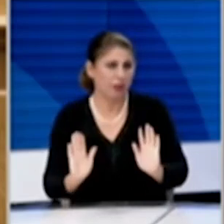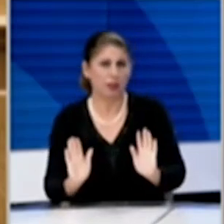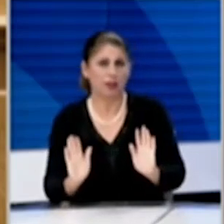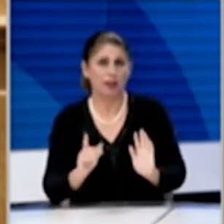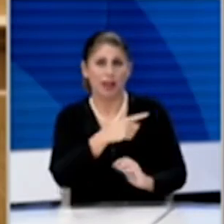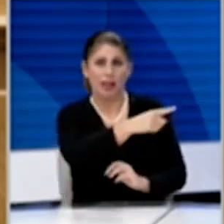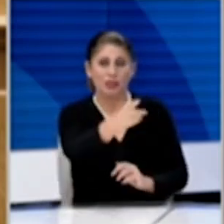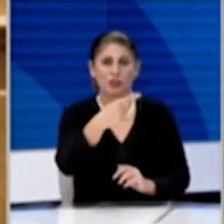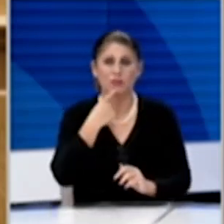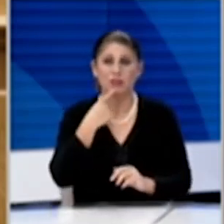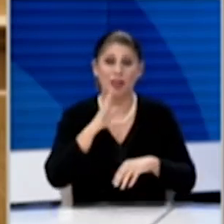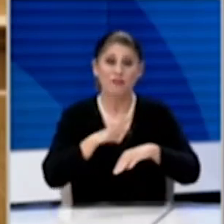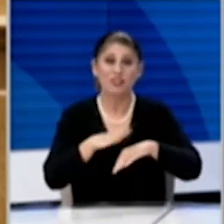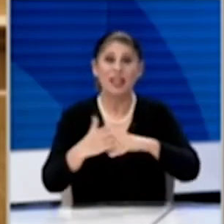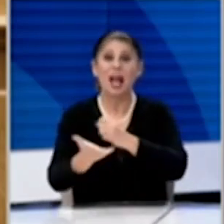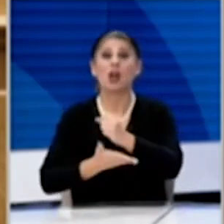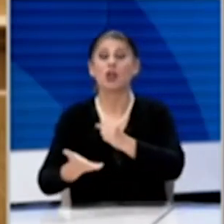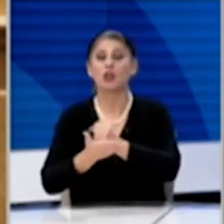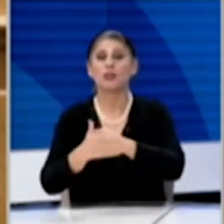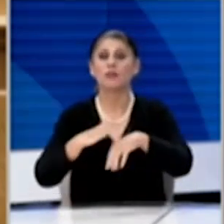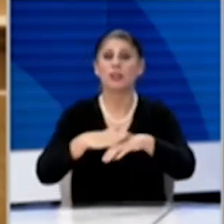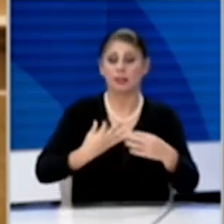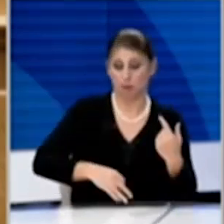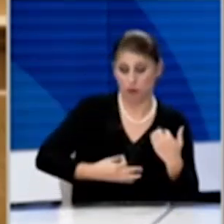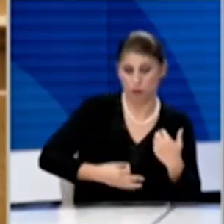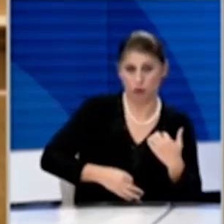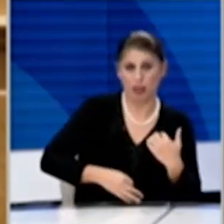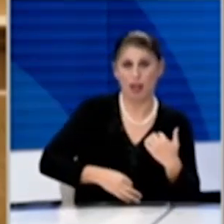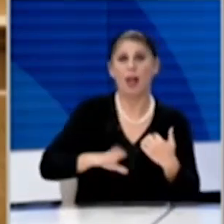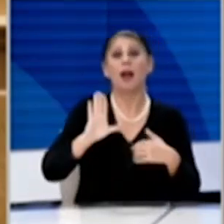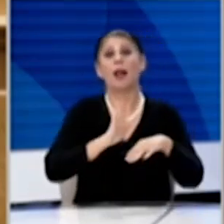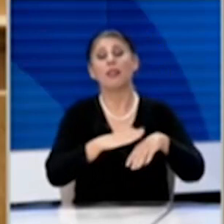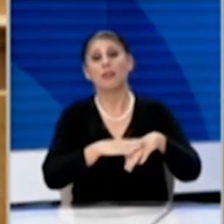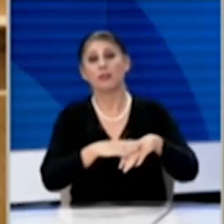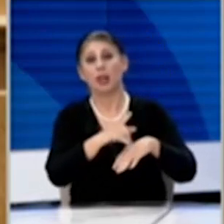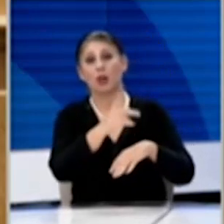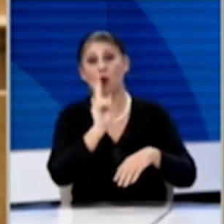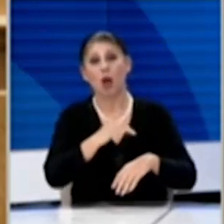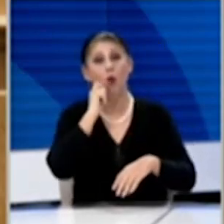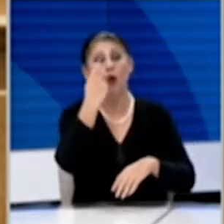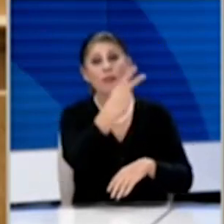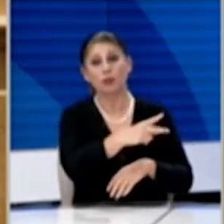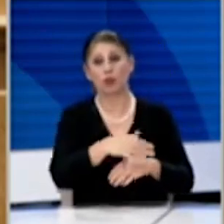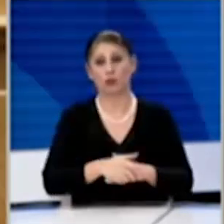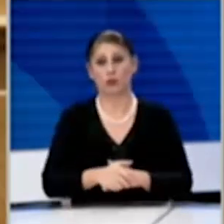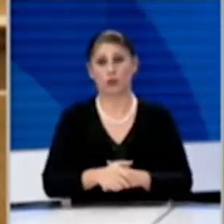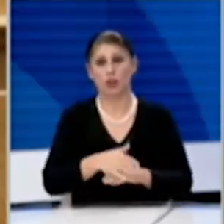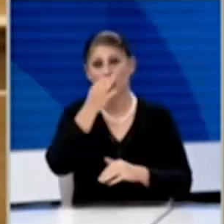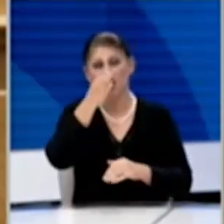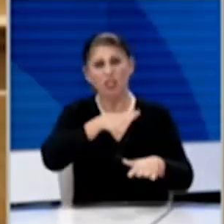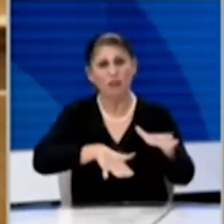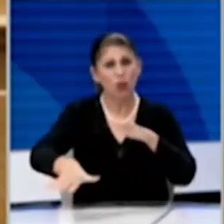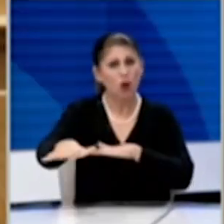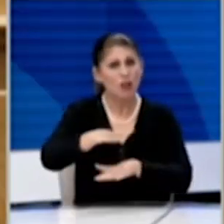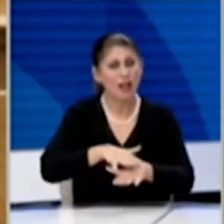Εσείς τώρα μας λέτε φταίνε οι αγρότες, φταίνε τα μπουζούκια, αλλά δεν φταίει ο κακός σας εαυτός, η διαφθορά